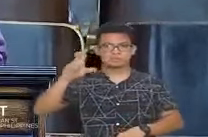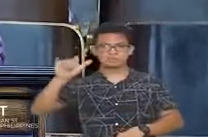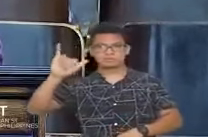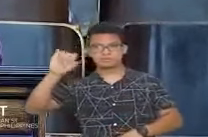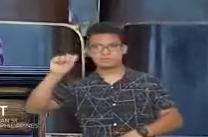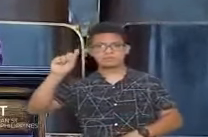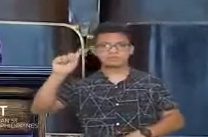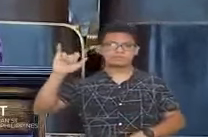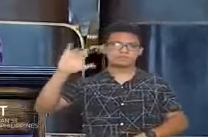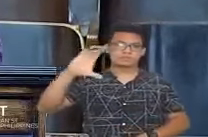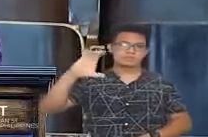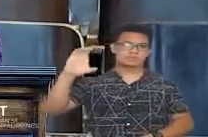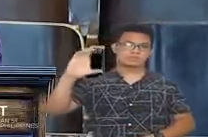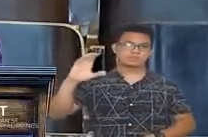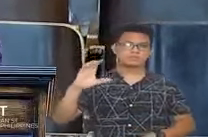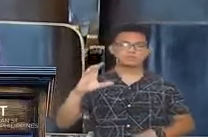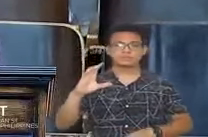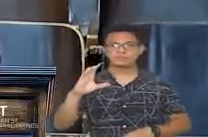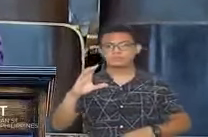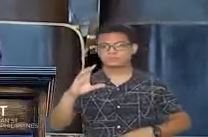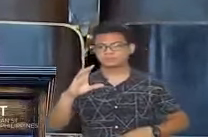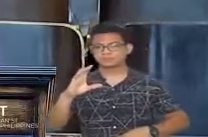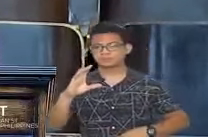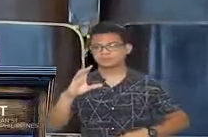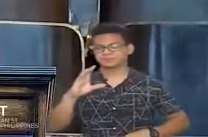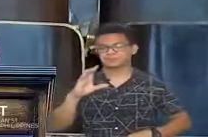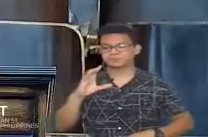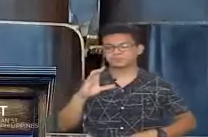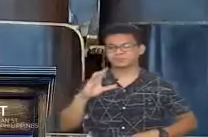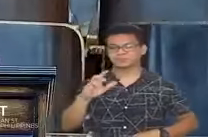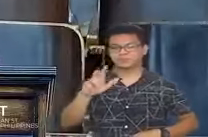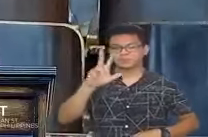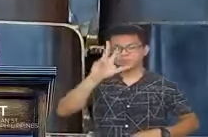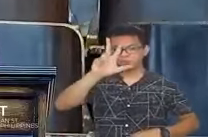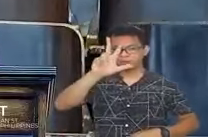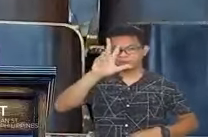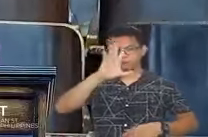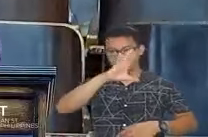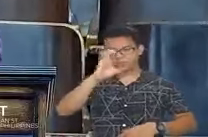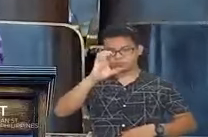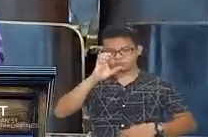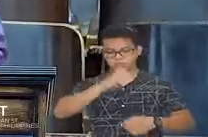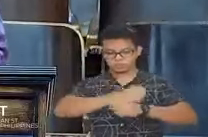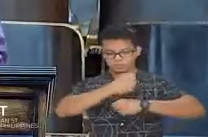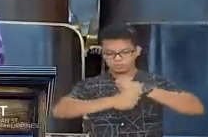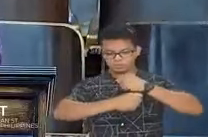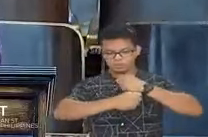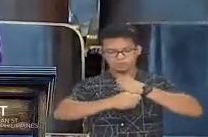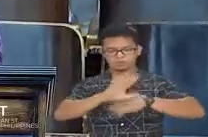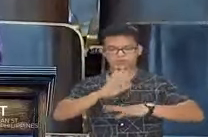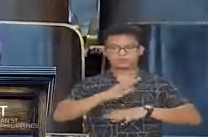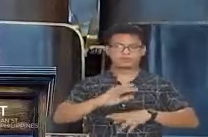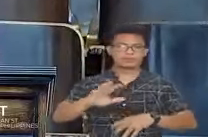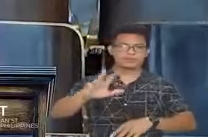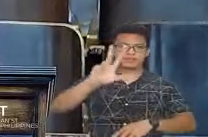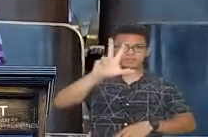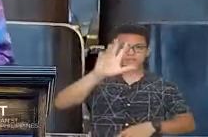saying evangelistic meeting, crusade yud. 300 katawo. All over the